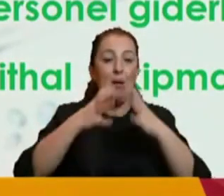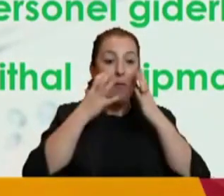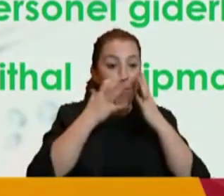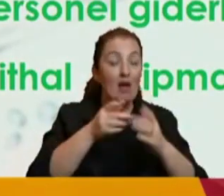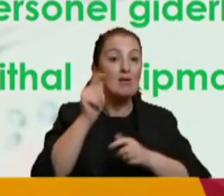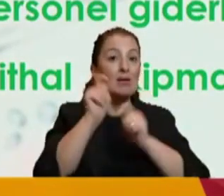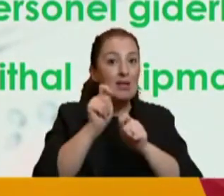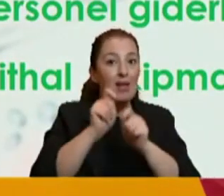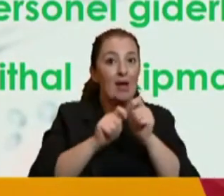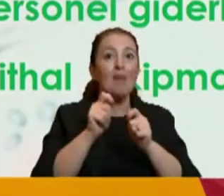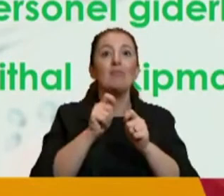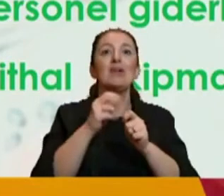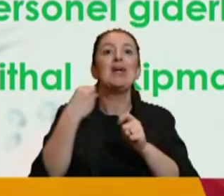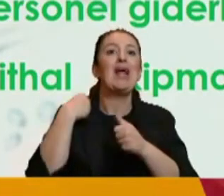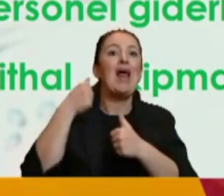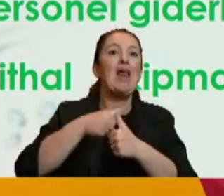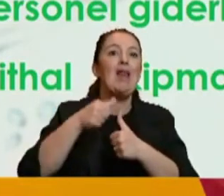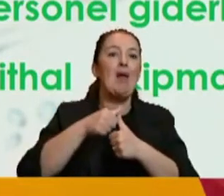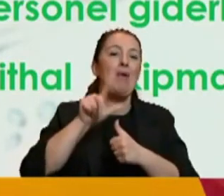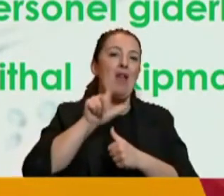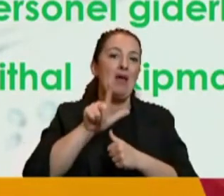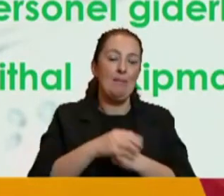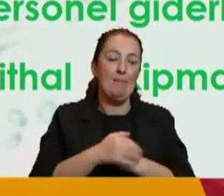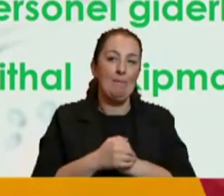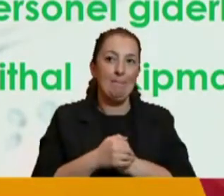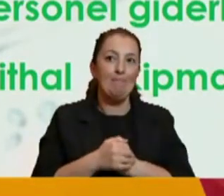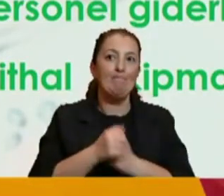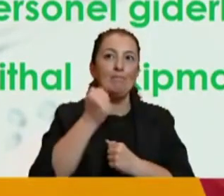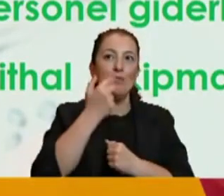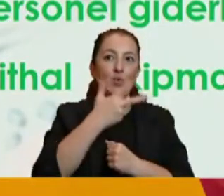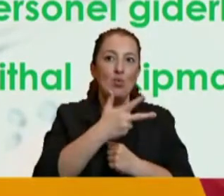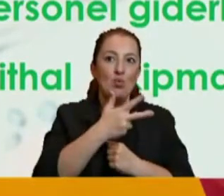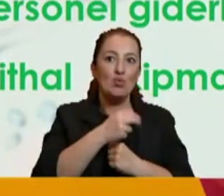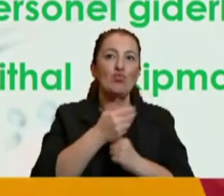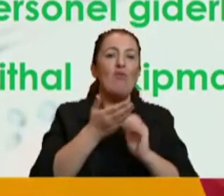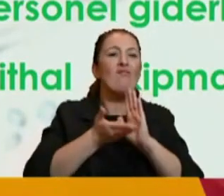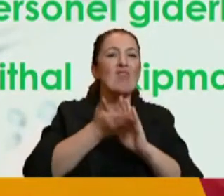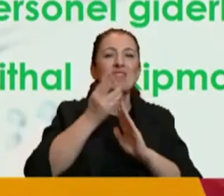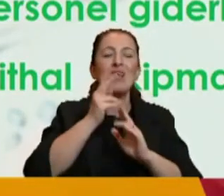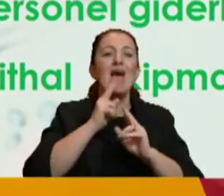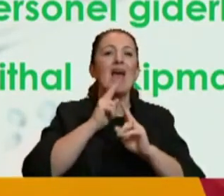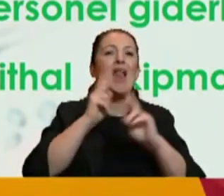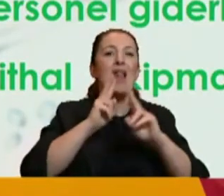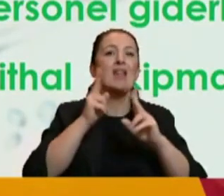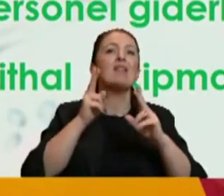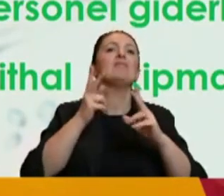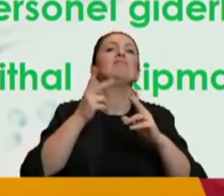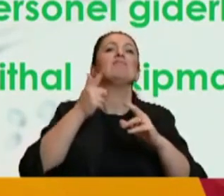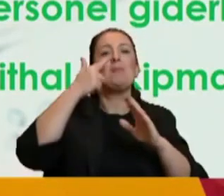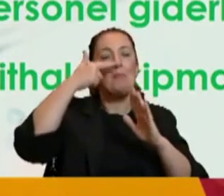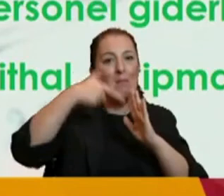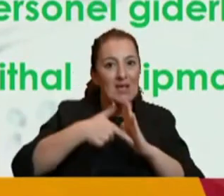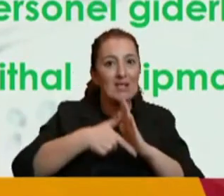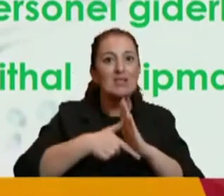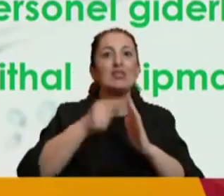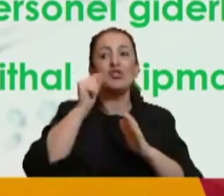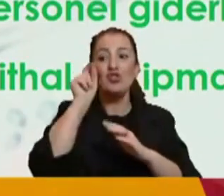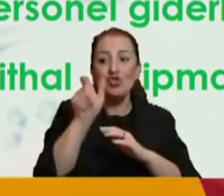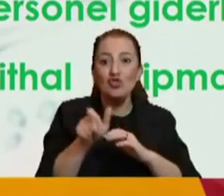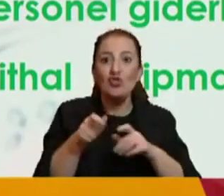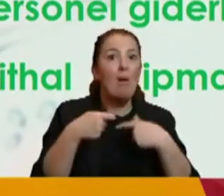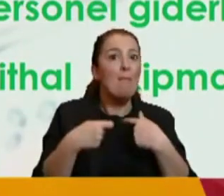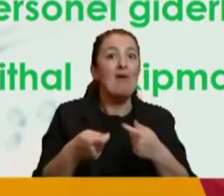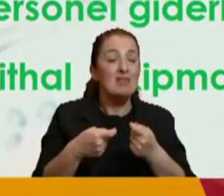onarım ve yenilenme ihtiyacı rüç artan elektrik akaryakıt ve personel